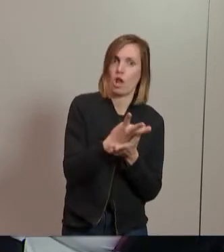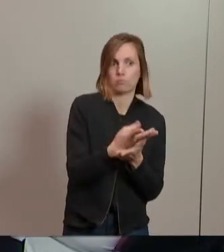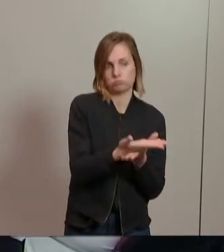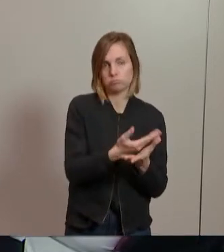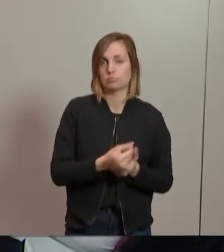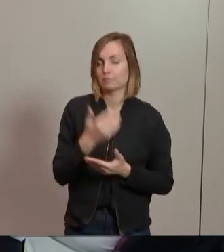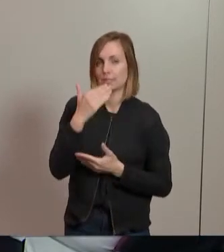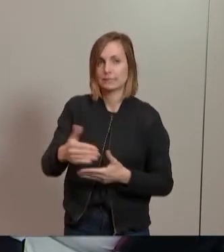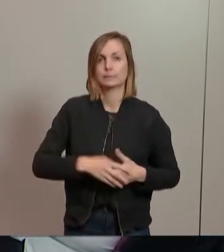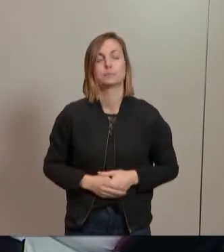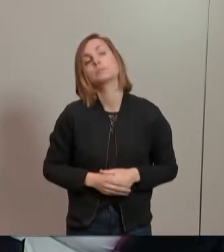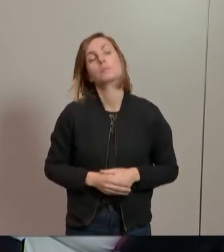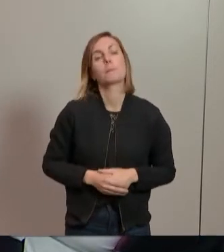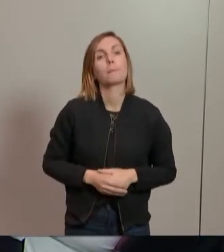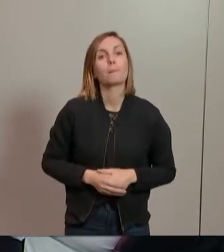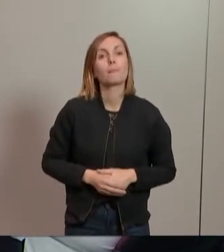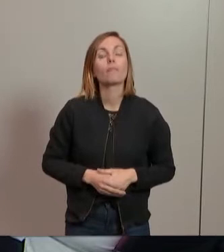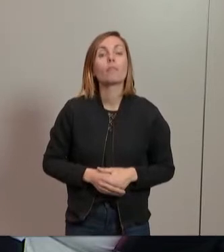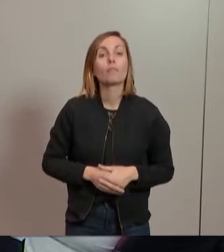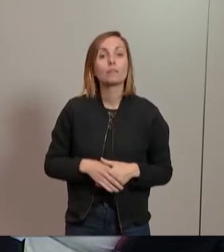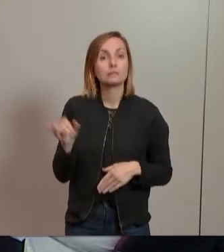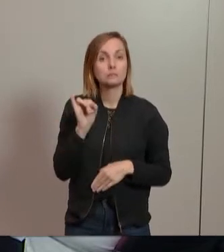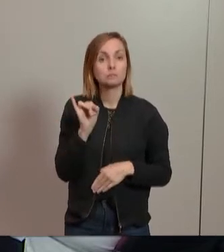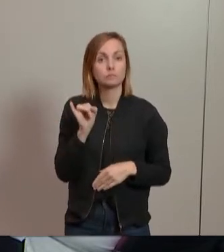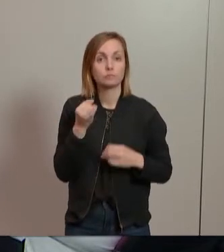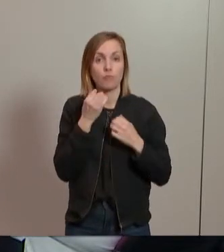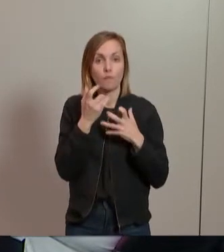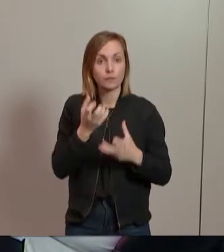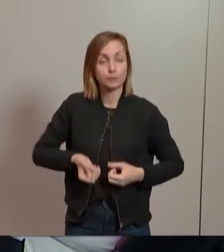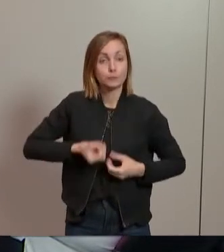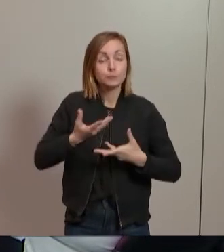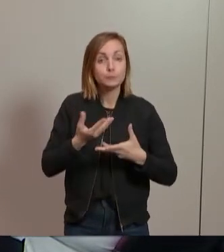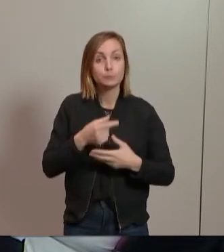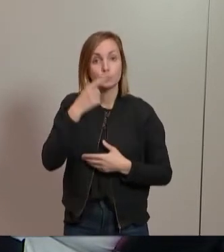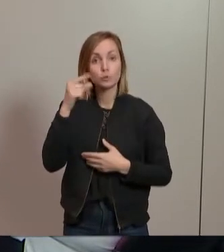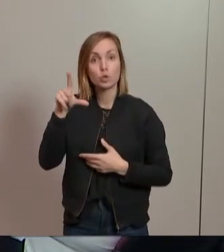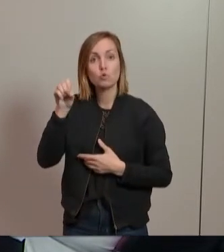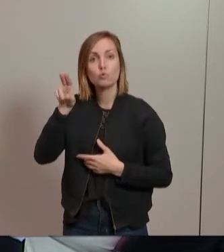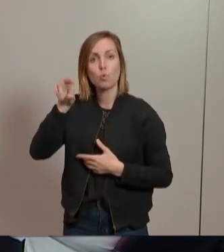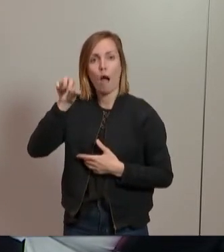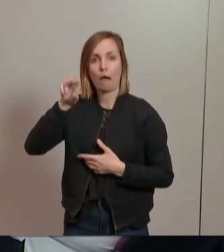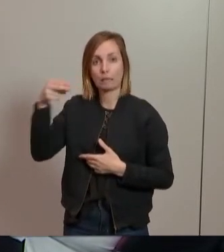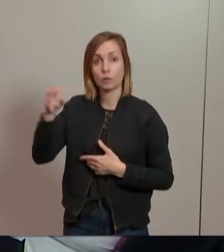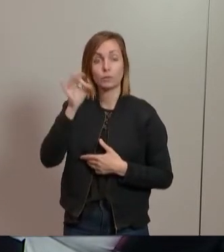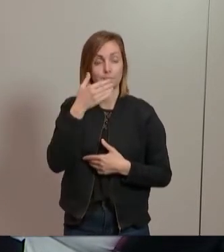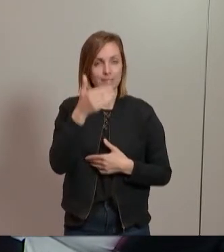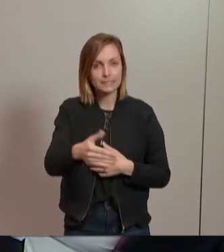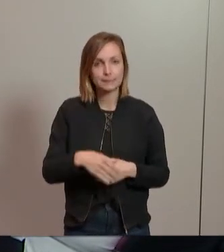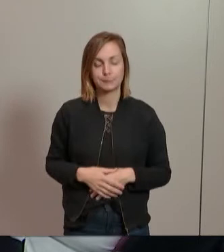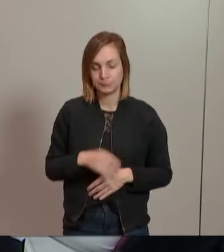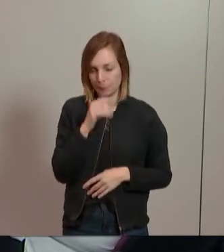Merci. Merci. Y a-t-il des interventions concernant cette délibération, Monsieur Louarn ? Oui, merci.